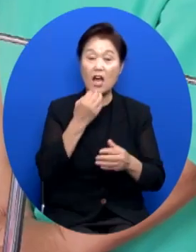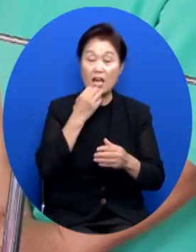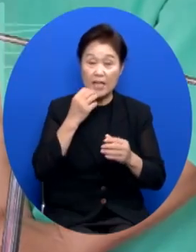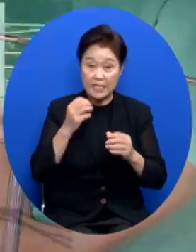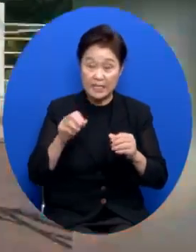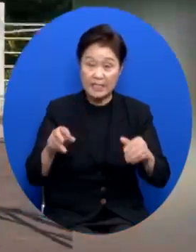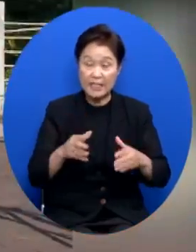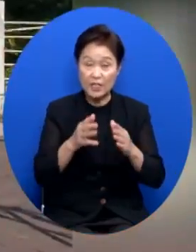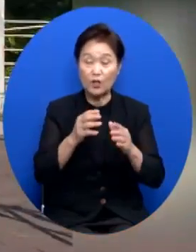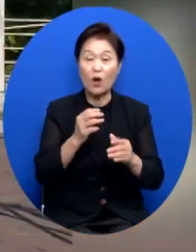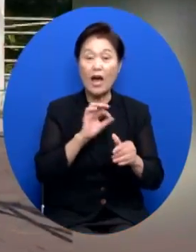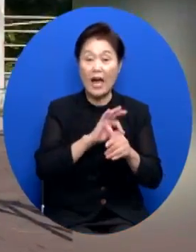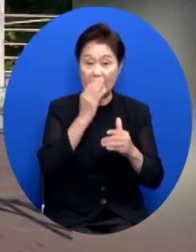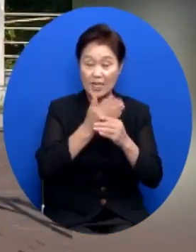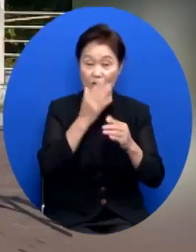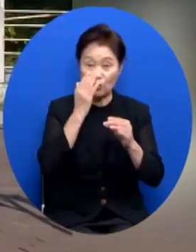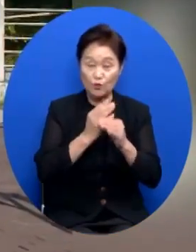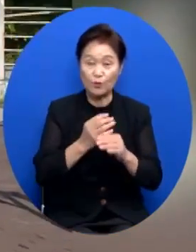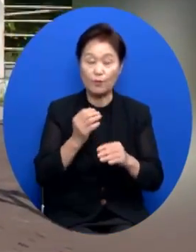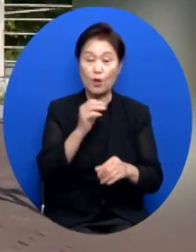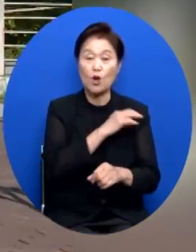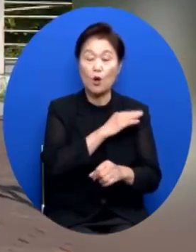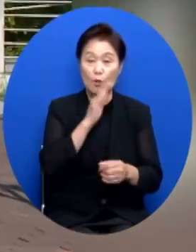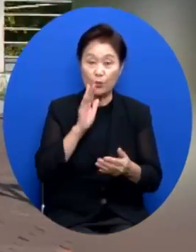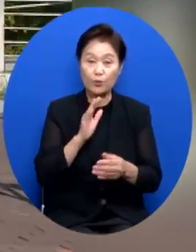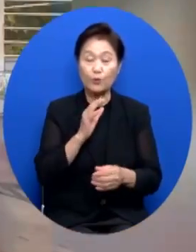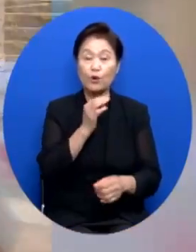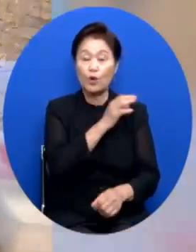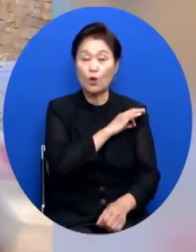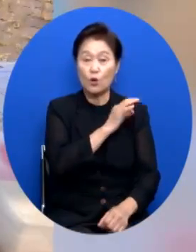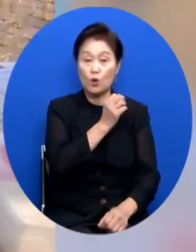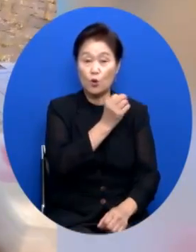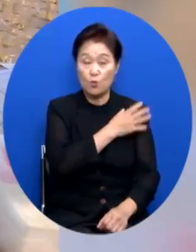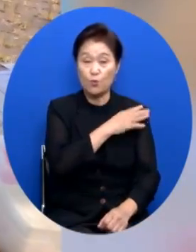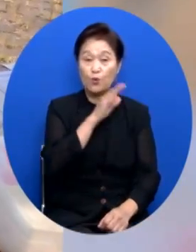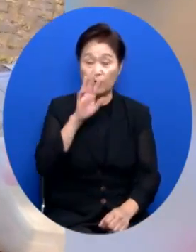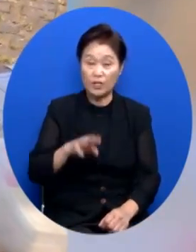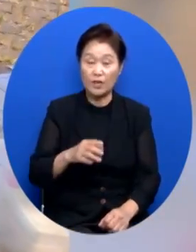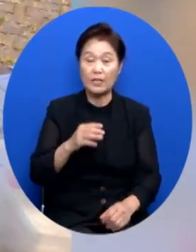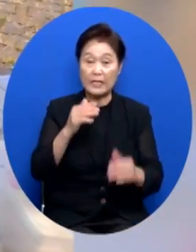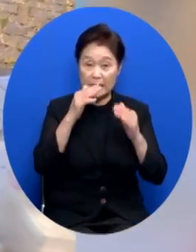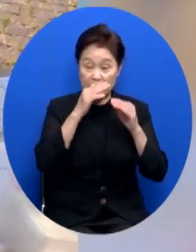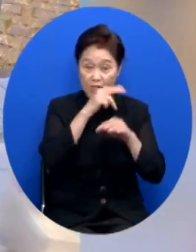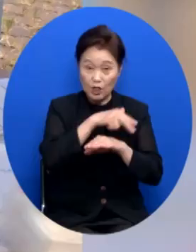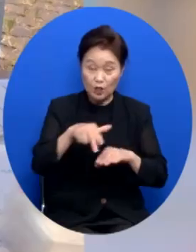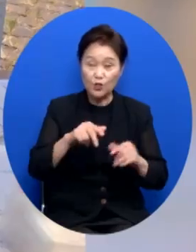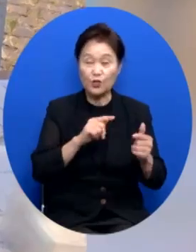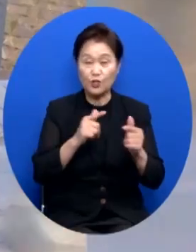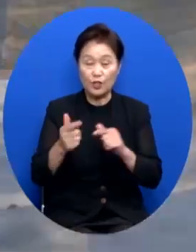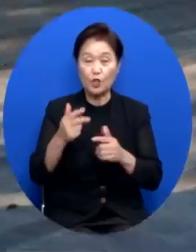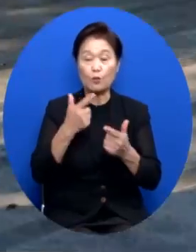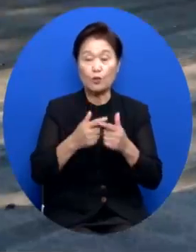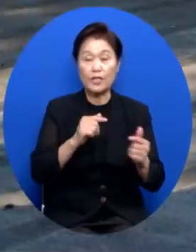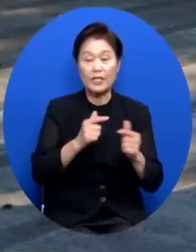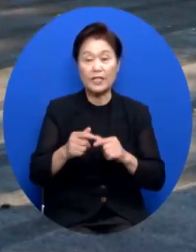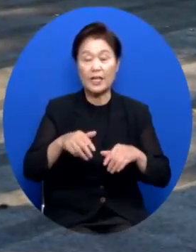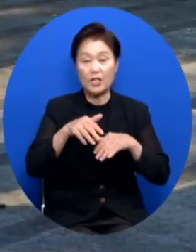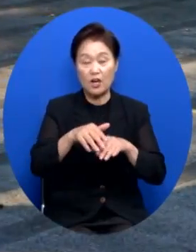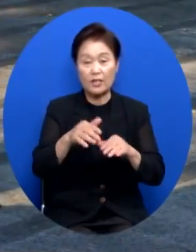중심으로 부천과 광주, 전주, 부산 등 전국 10여 곳에서 진행 중입니다. 특히 한국교회